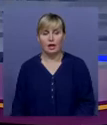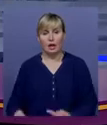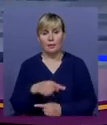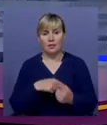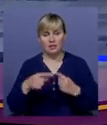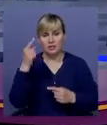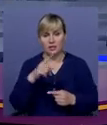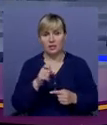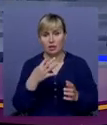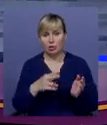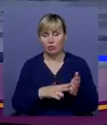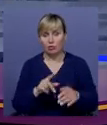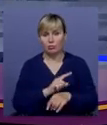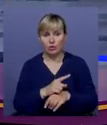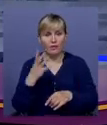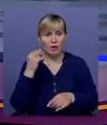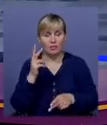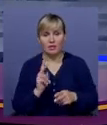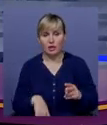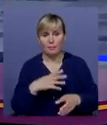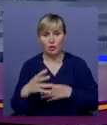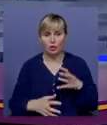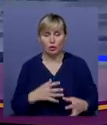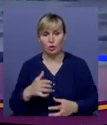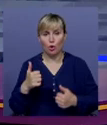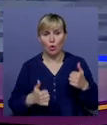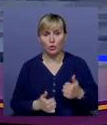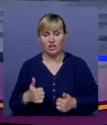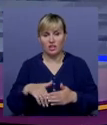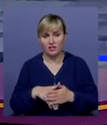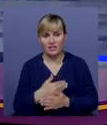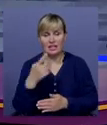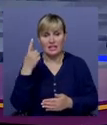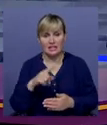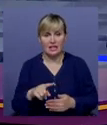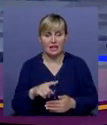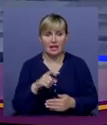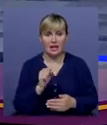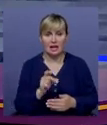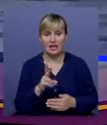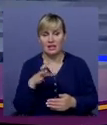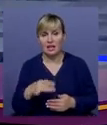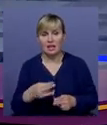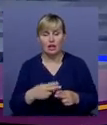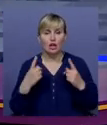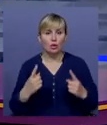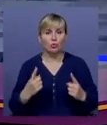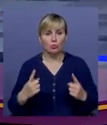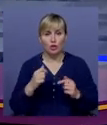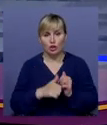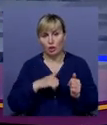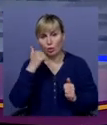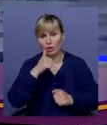Бизнес-идея за 48 часов. В Алматы завершился международный конкурс инновационных идей «Hack Day». Это крупнейший в СНГ